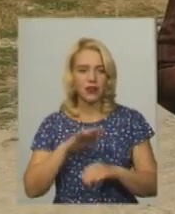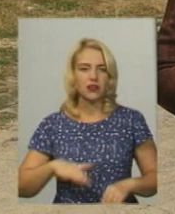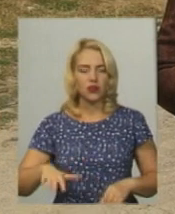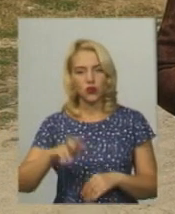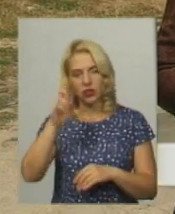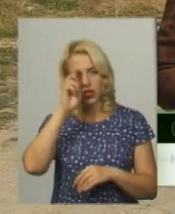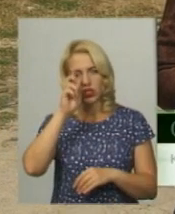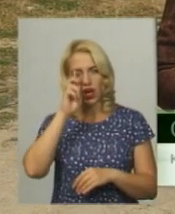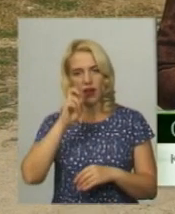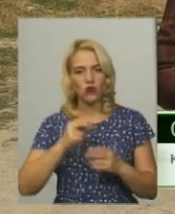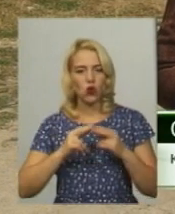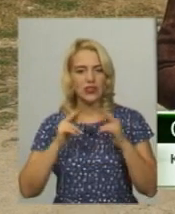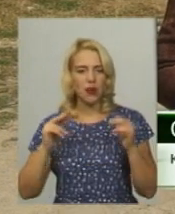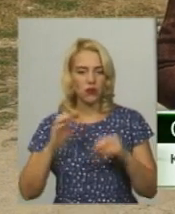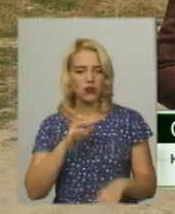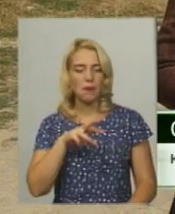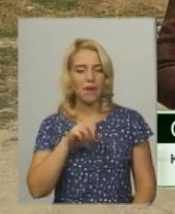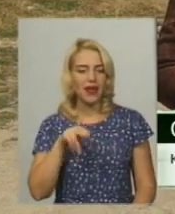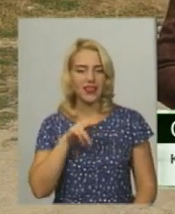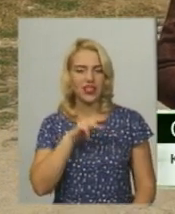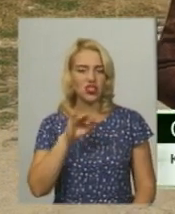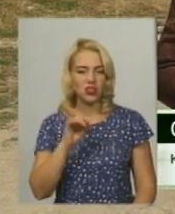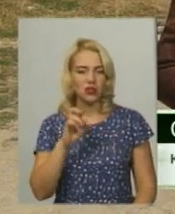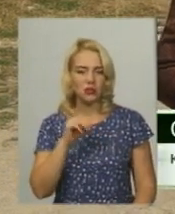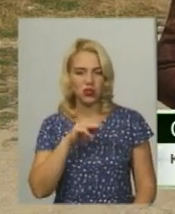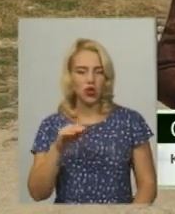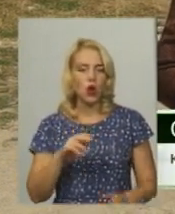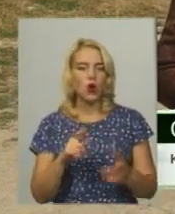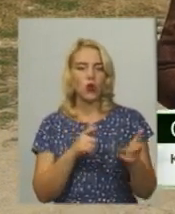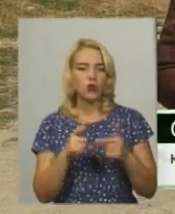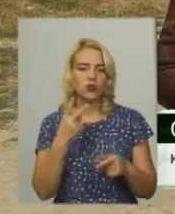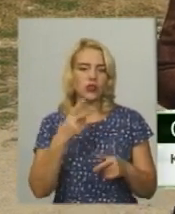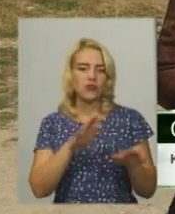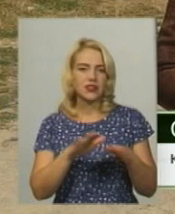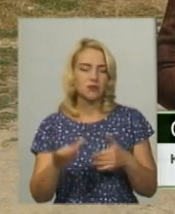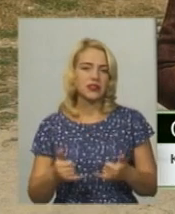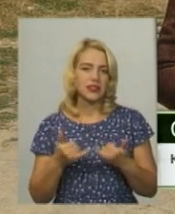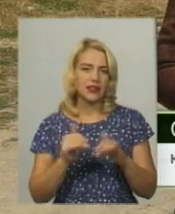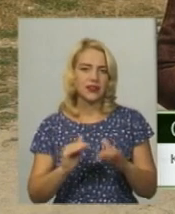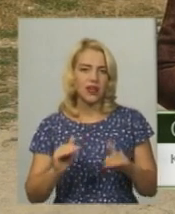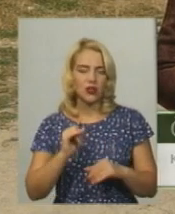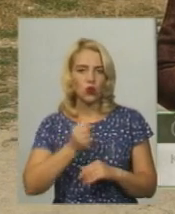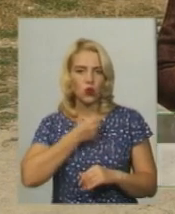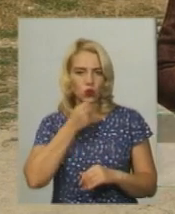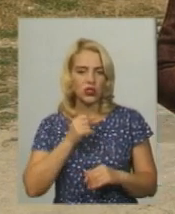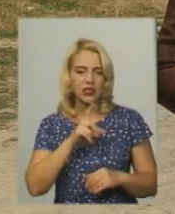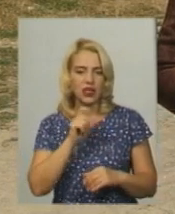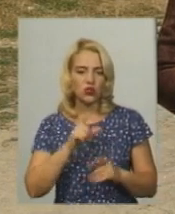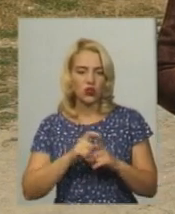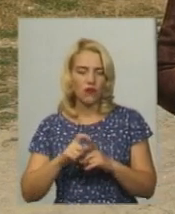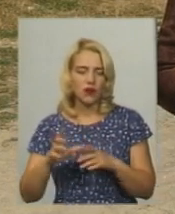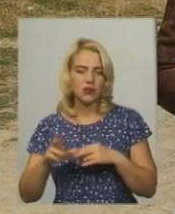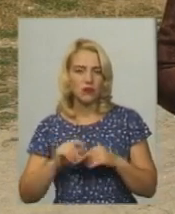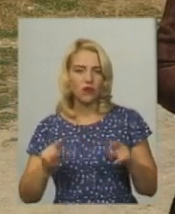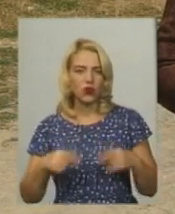Державного історико-культурного заповідника Межибіж готується приблизно 20 локацій для дітей та дорослих. За словами співорганізатора фестивалю